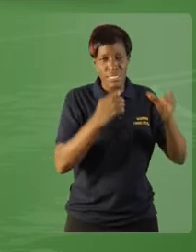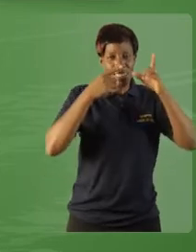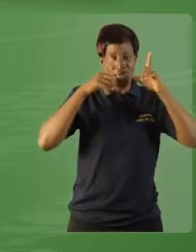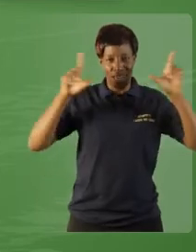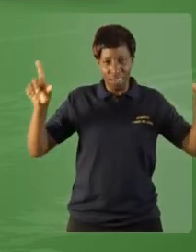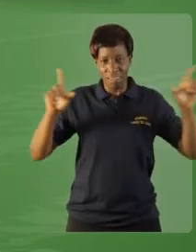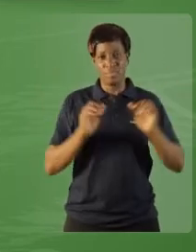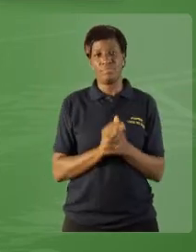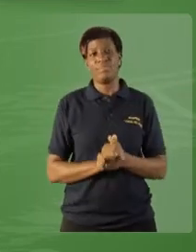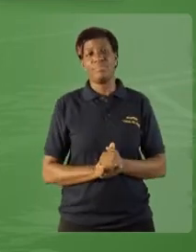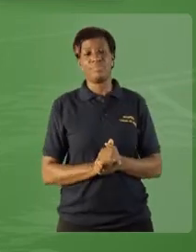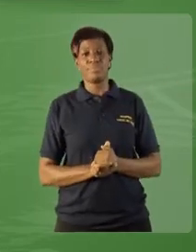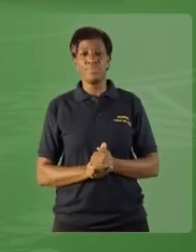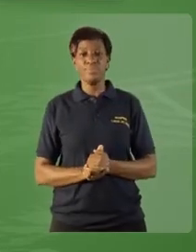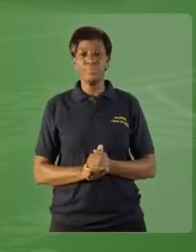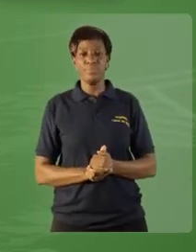langue.